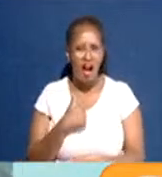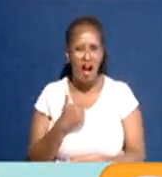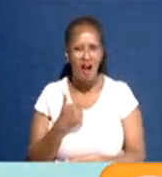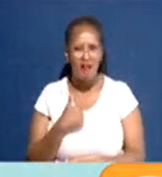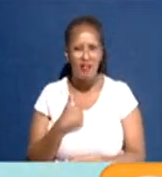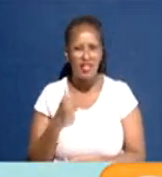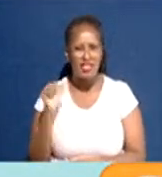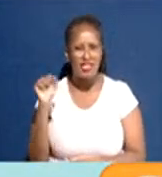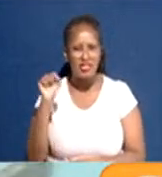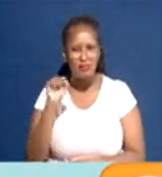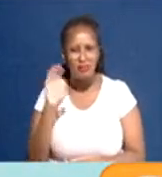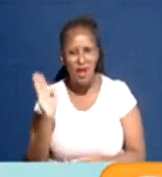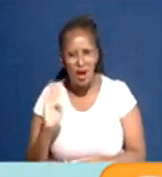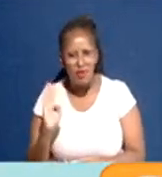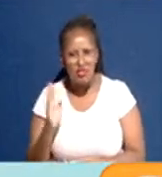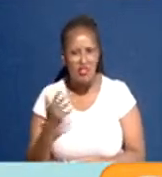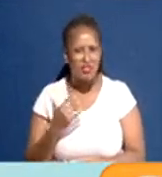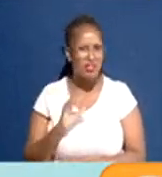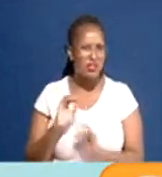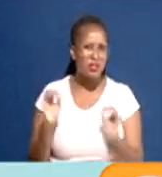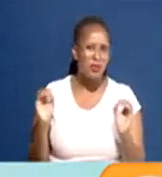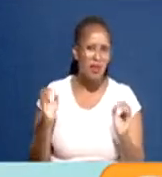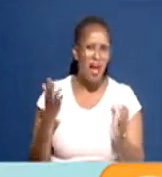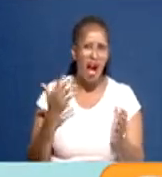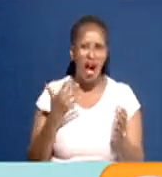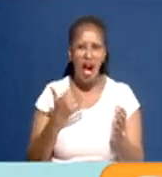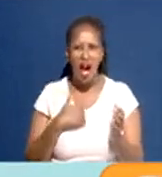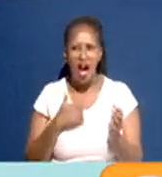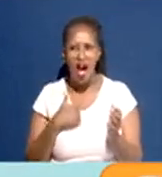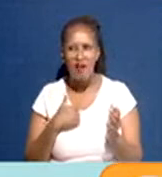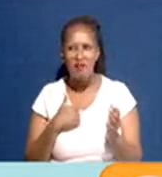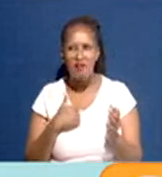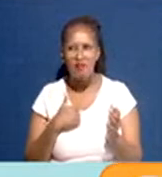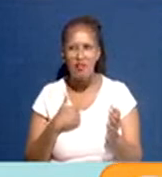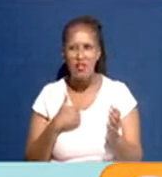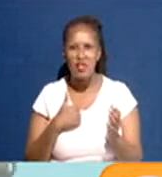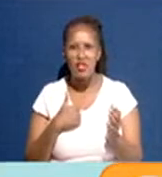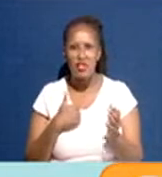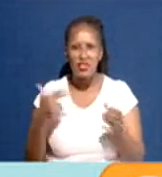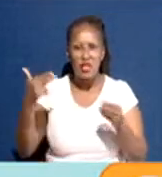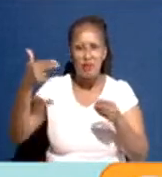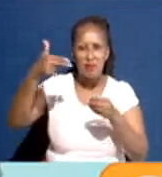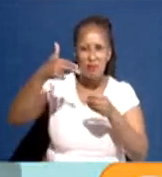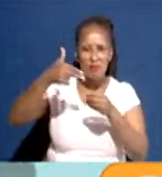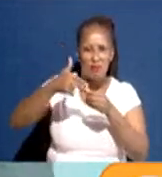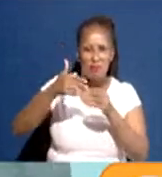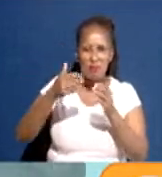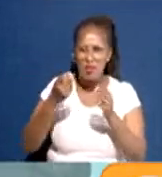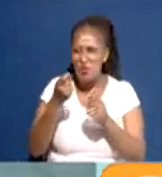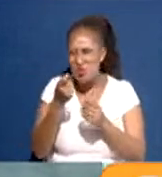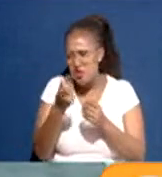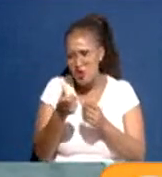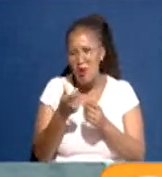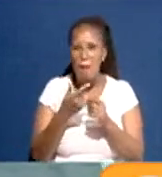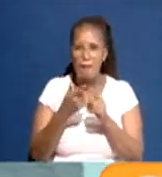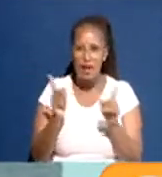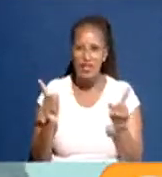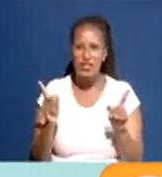almasi ama pengine hata hatuna mafuta, ile kidogo yetu iko Turkana bado.